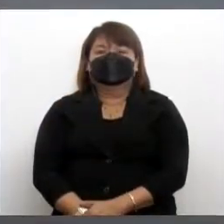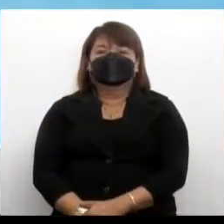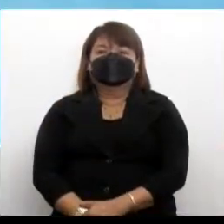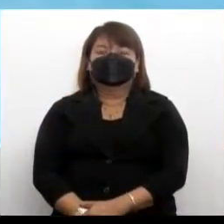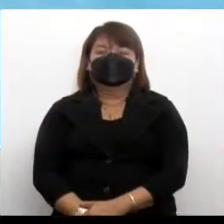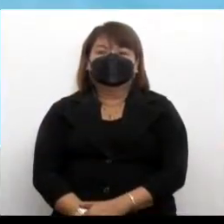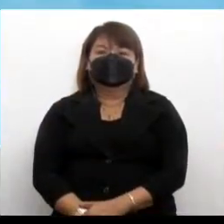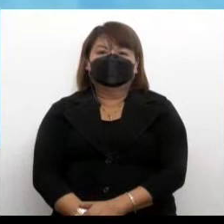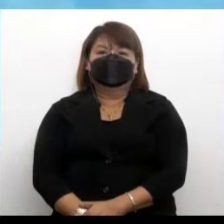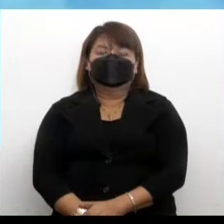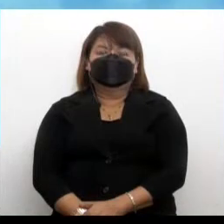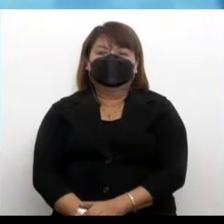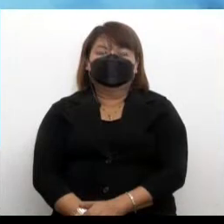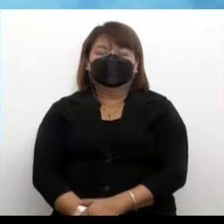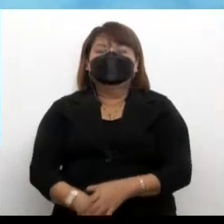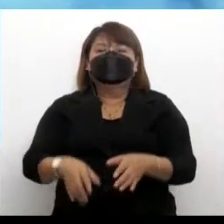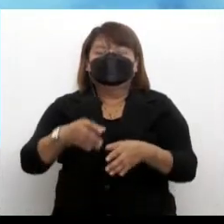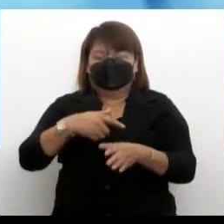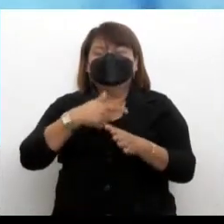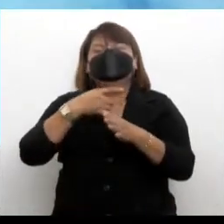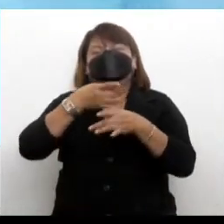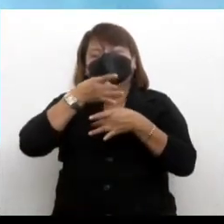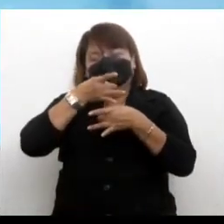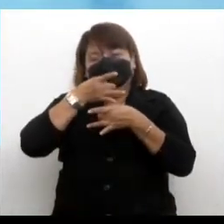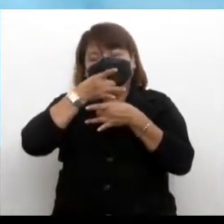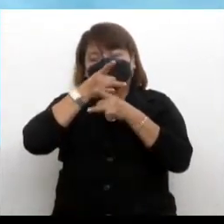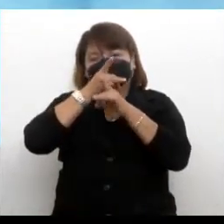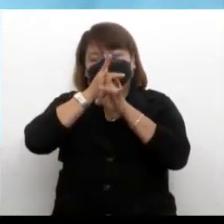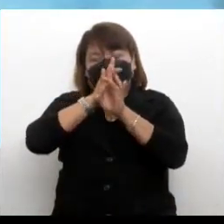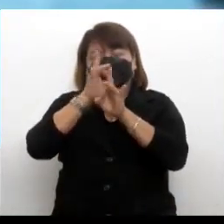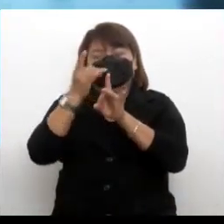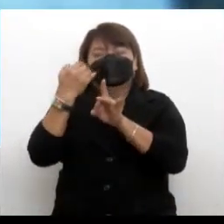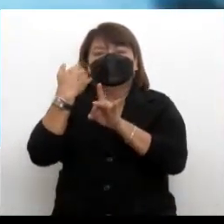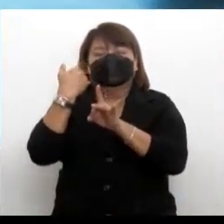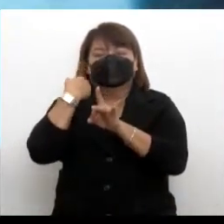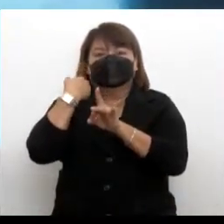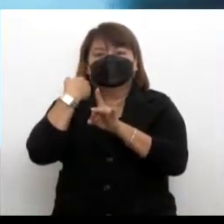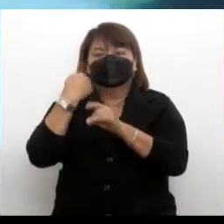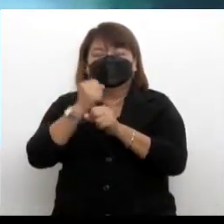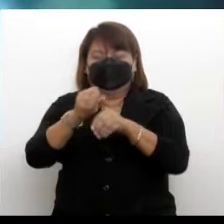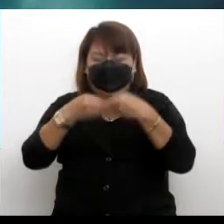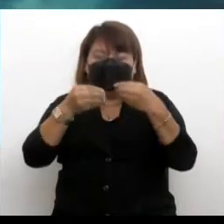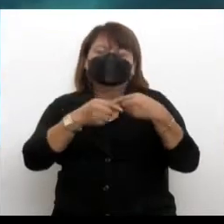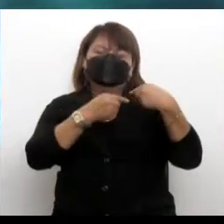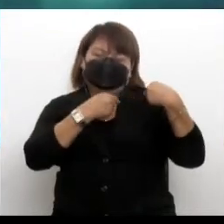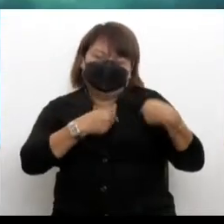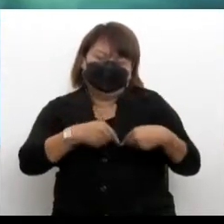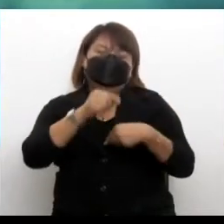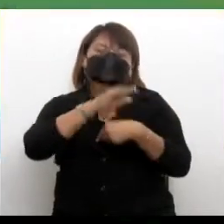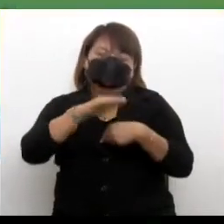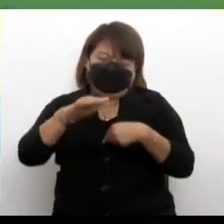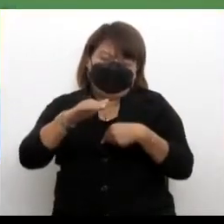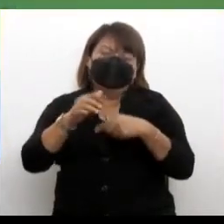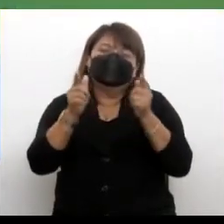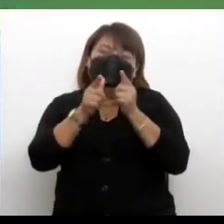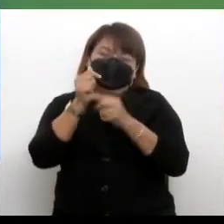ยักษ์ร้ายเครื่องดื่มที่มีแอลกอฮอล์สร้างบาดแผลในใจของเด็กตัวเล็กๆ